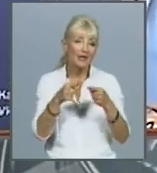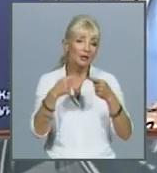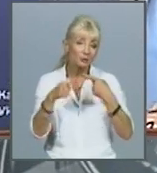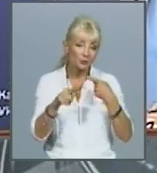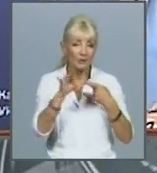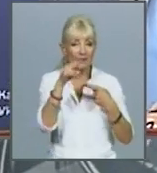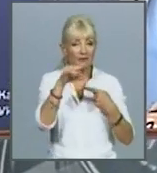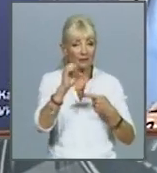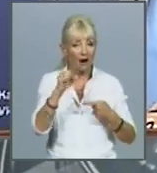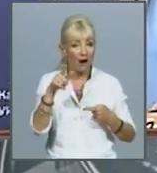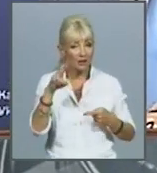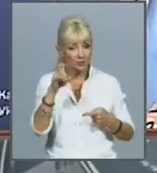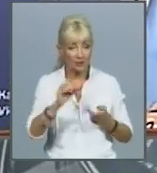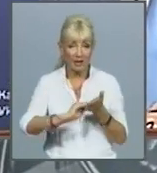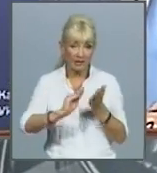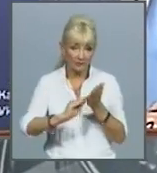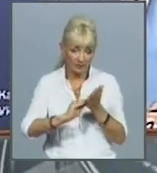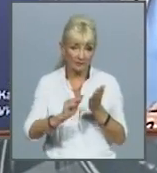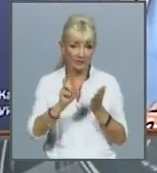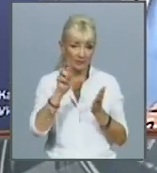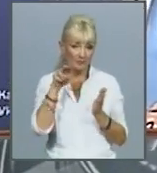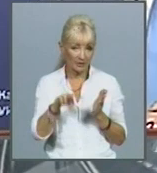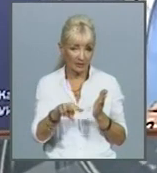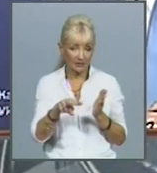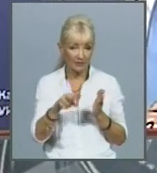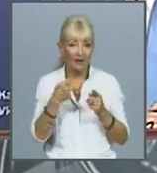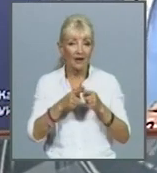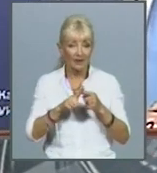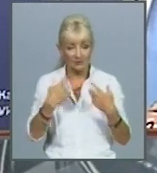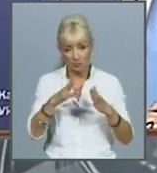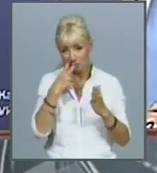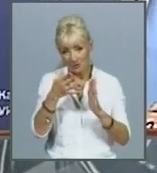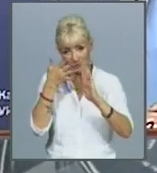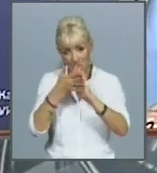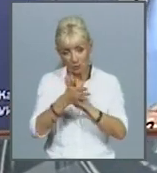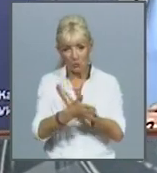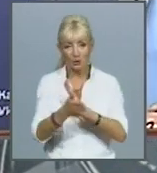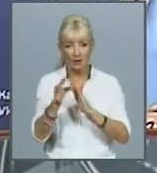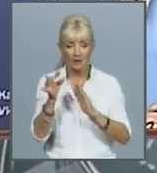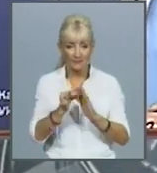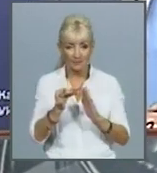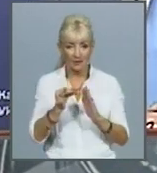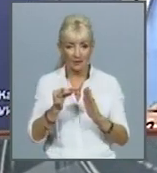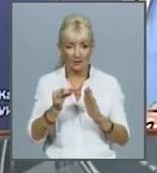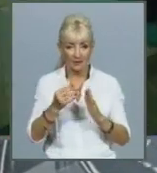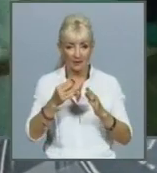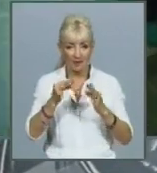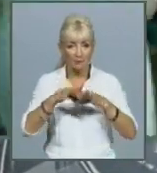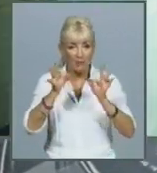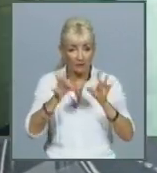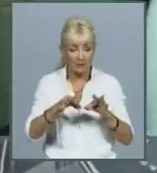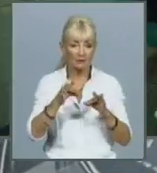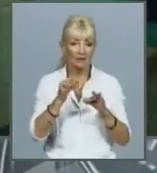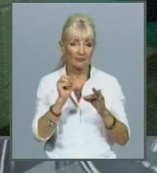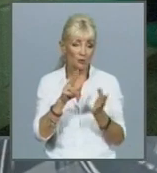діагноз, і виписується листок непрацездатності. Тому ця історія вже виглядає прозорою, професійною, і всюди ця інформація є зафіксована.